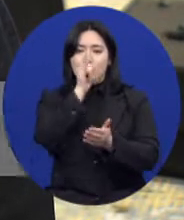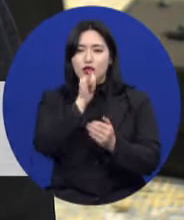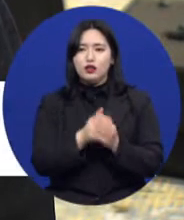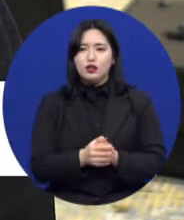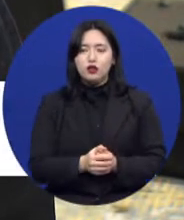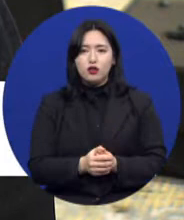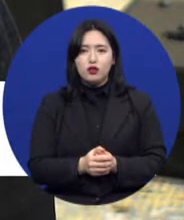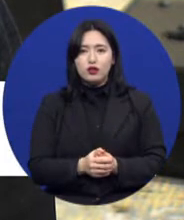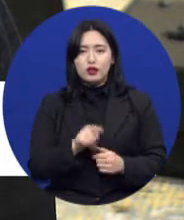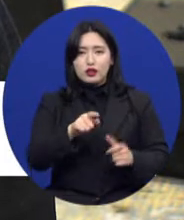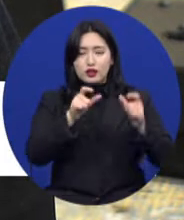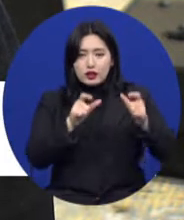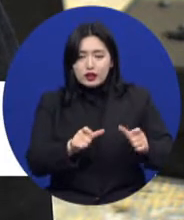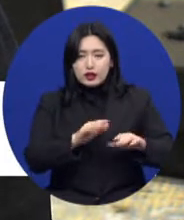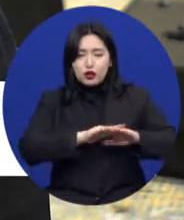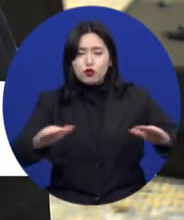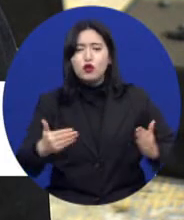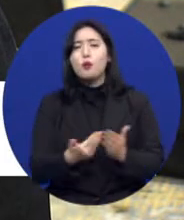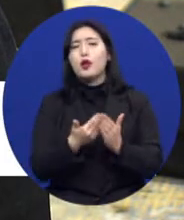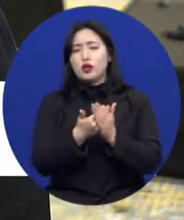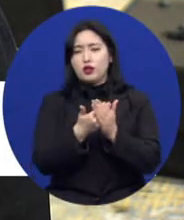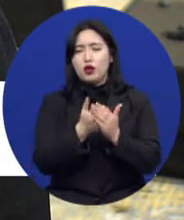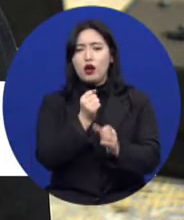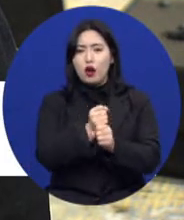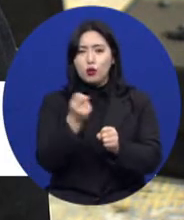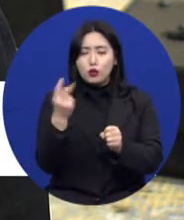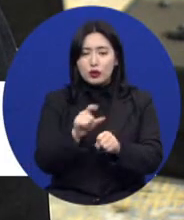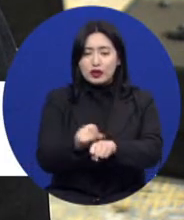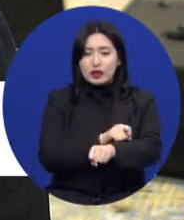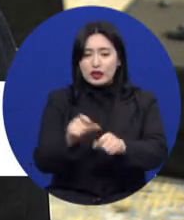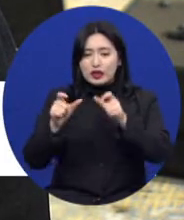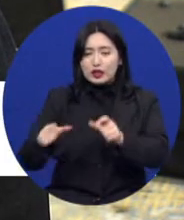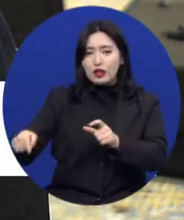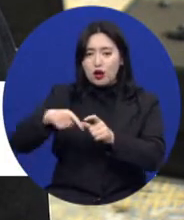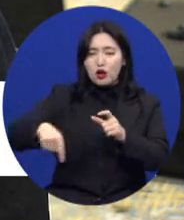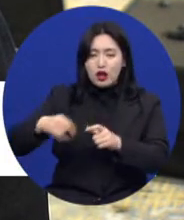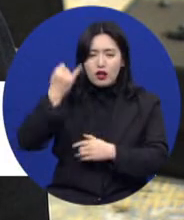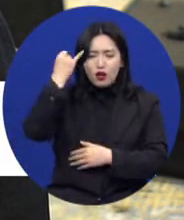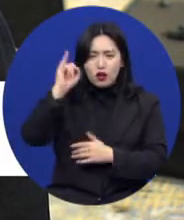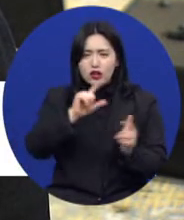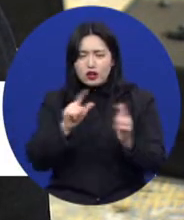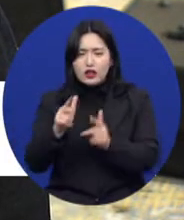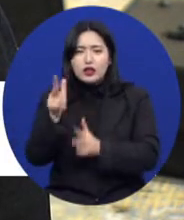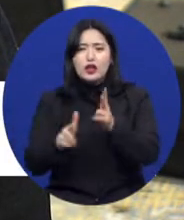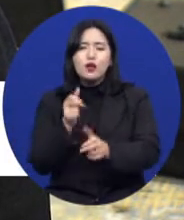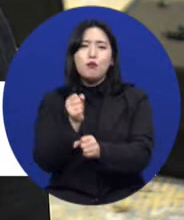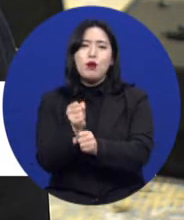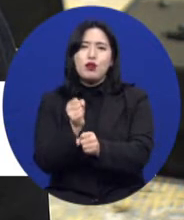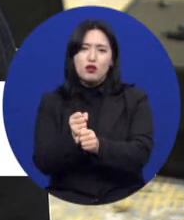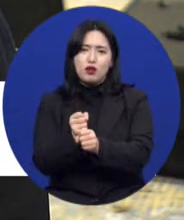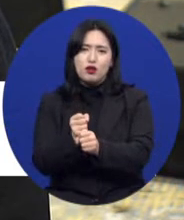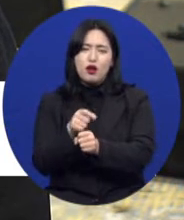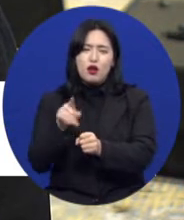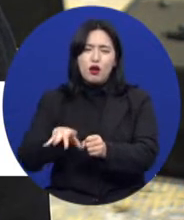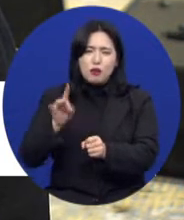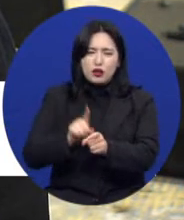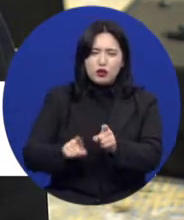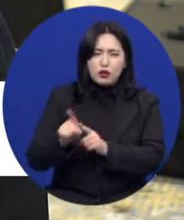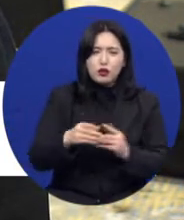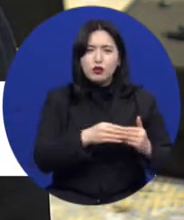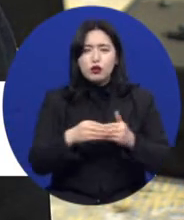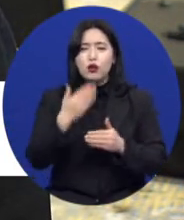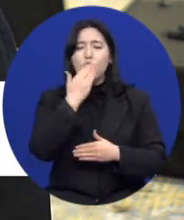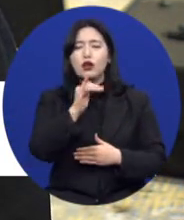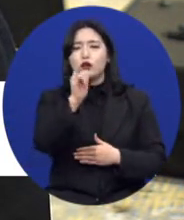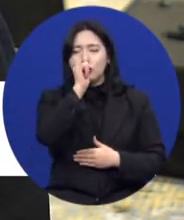방송이 균형 발전을 이끌고 또 특히 지역의 이제 콘텐츠 산업 육성을 이렇게 선도하는 그런